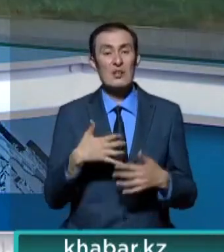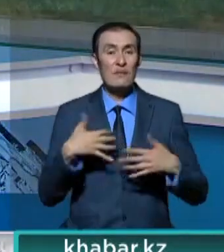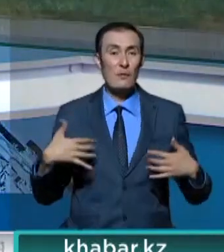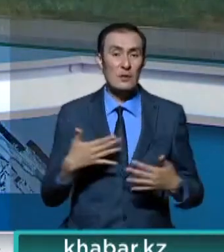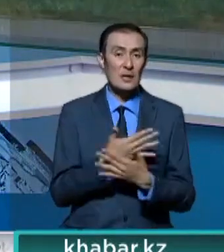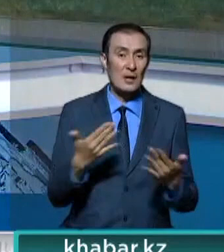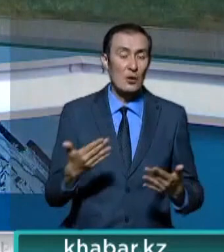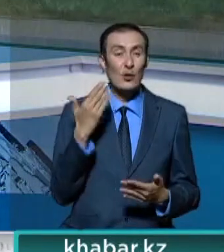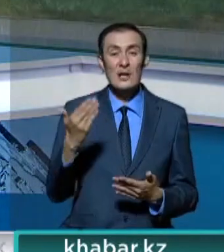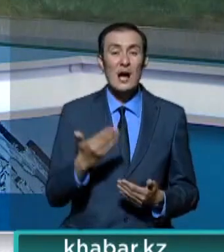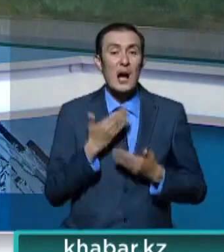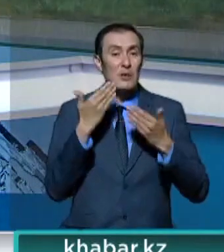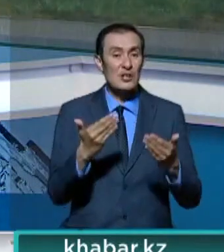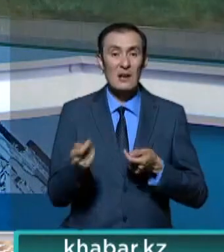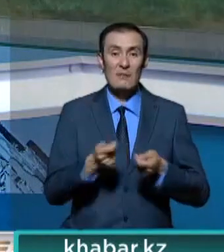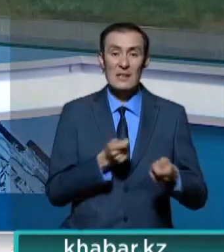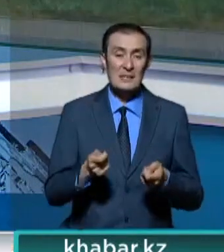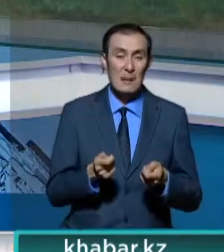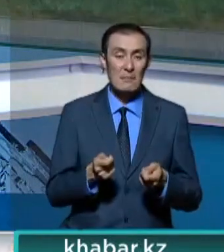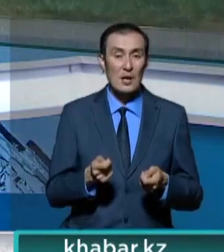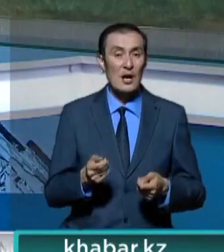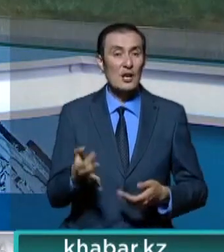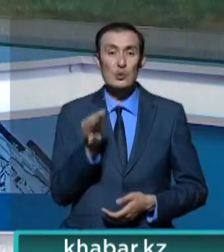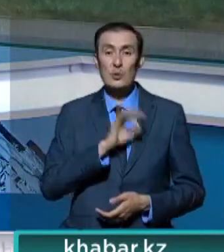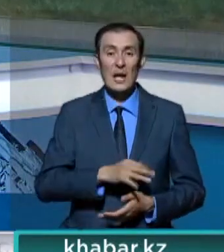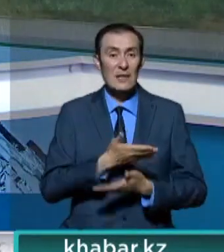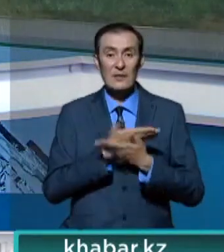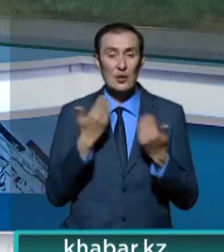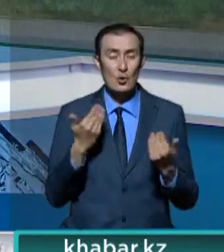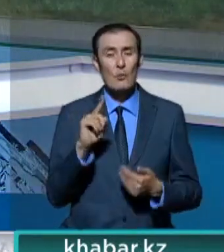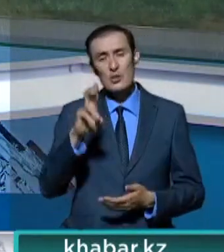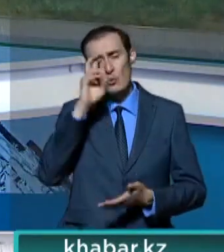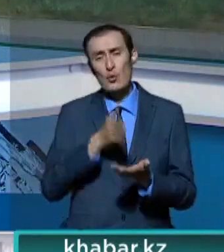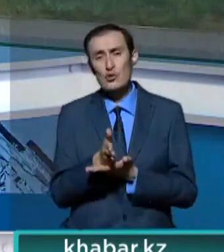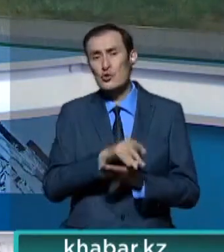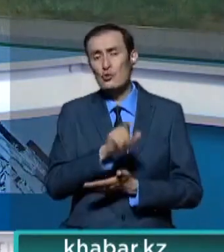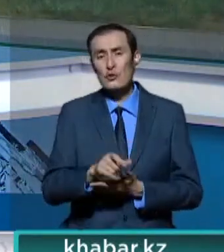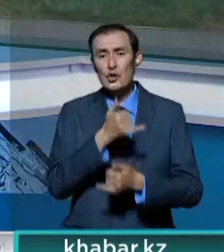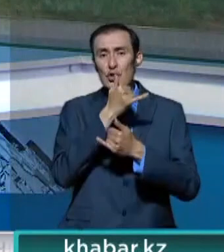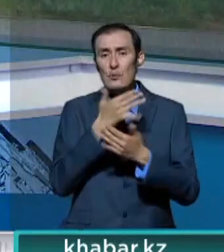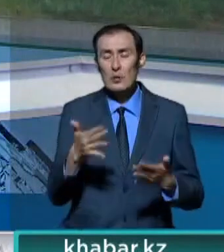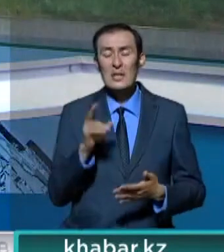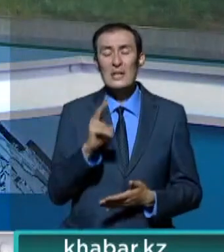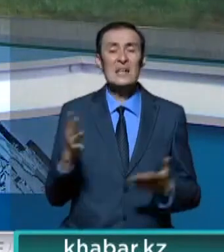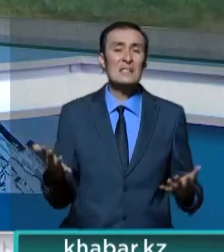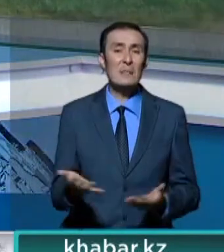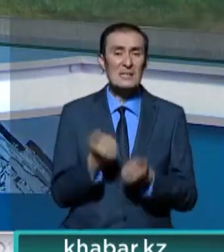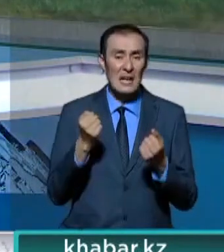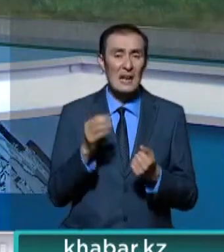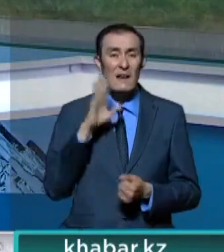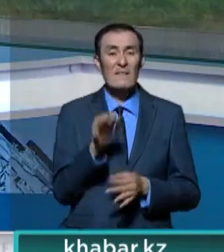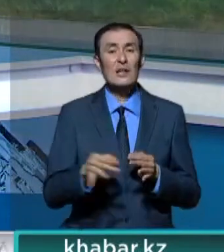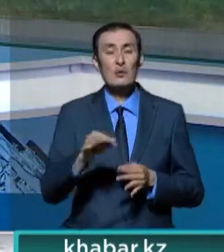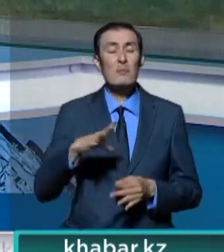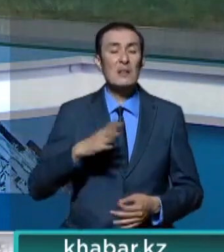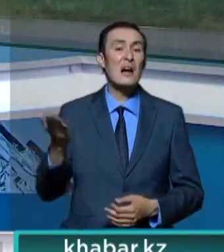их обращения к местным властям безрезультатны. Почему чиновники бессильны и как спасали эти водоемы от меления